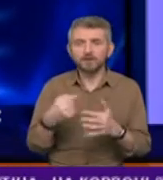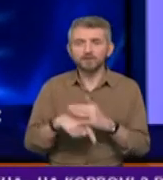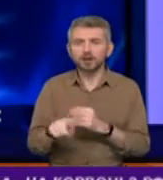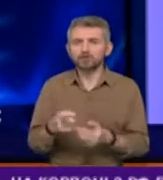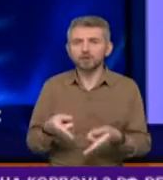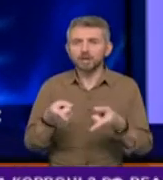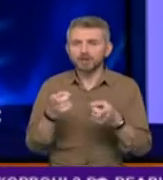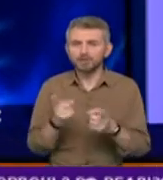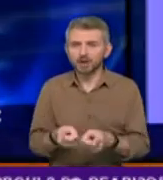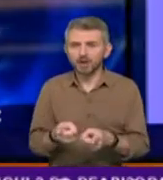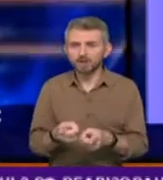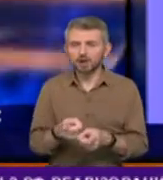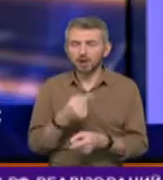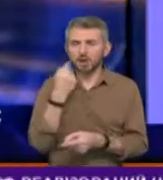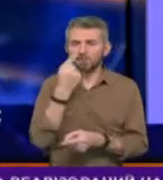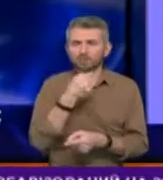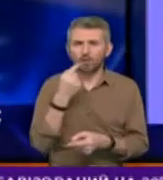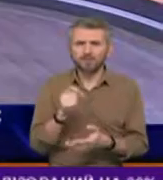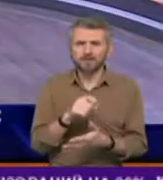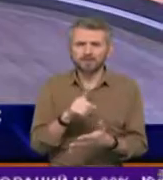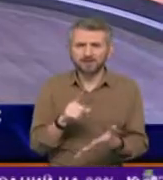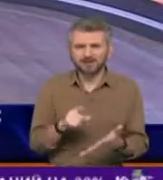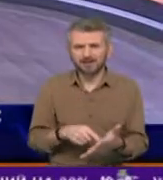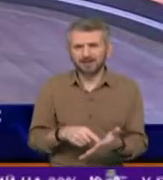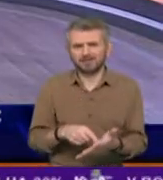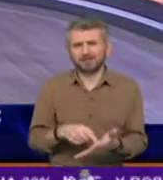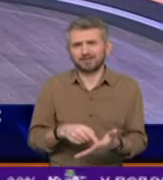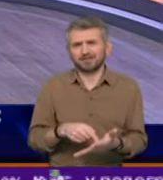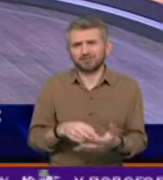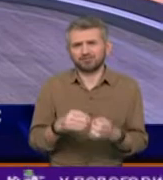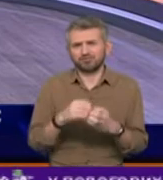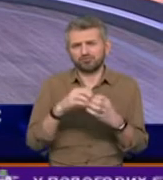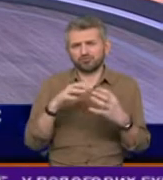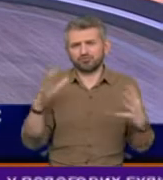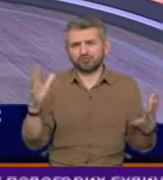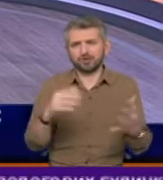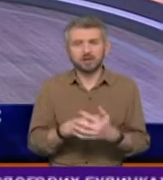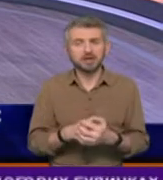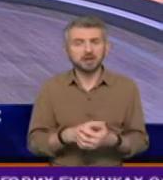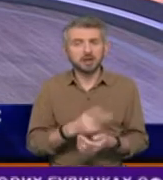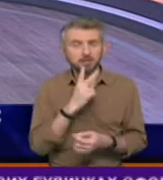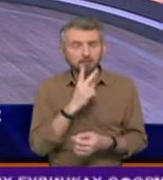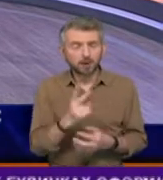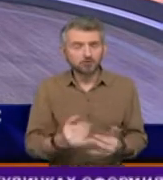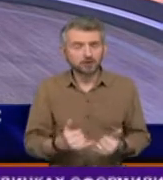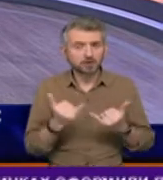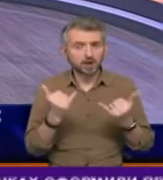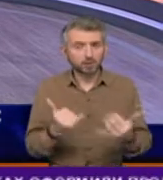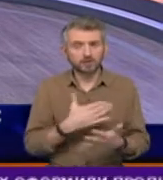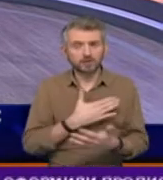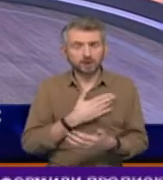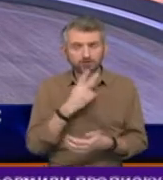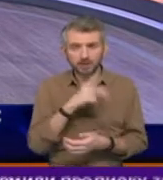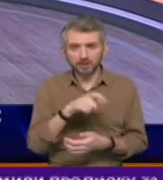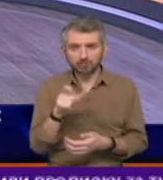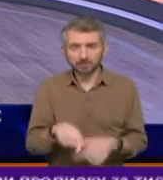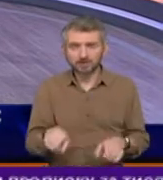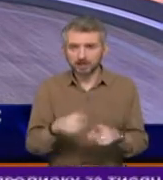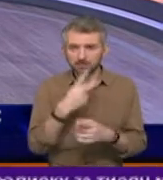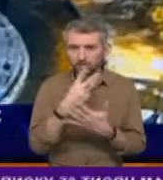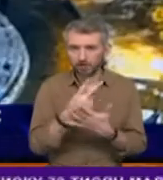атестат про загальну середню освіту, це буде називатися свідоцтво тепер, учні, випускники, здобувачі